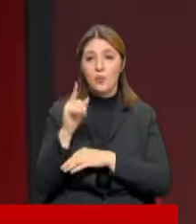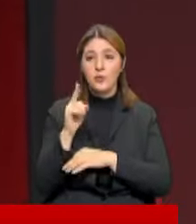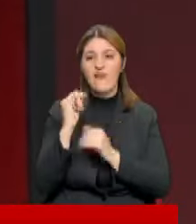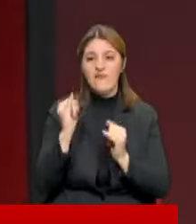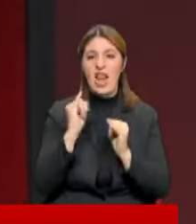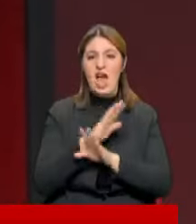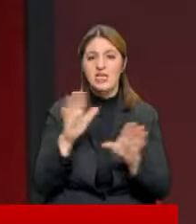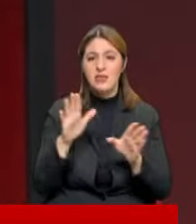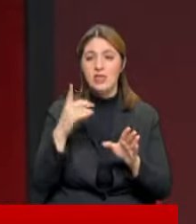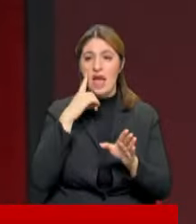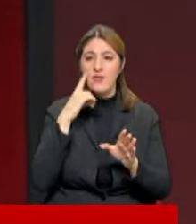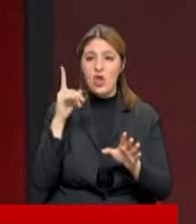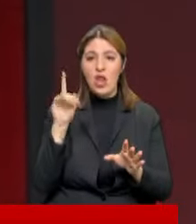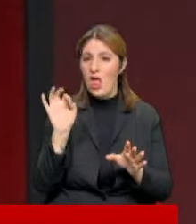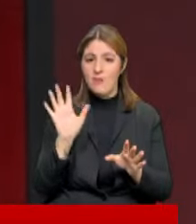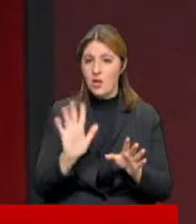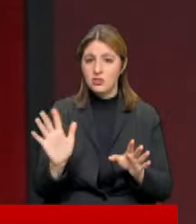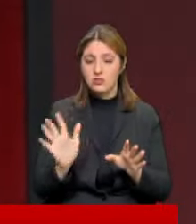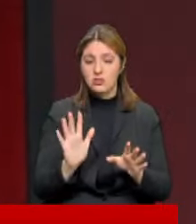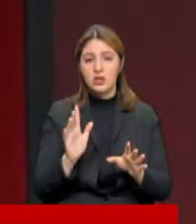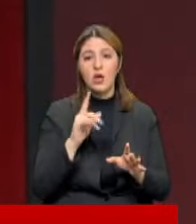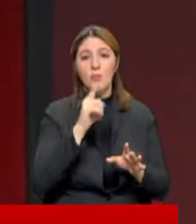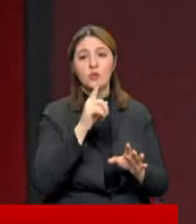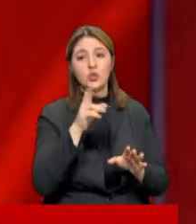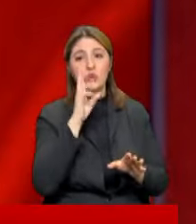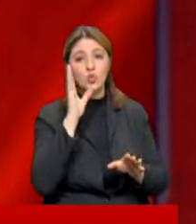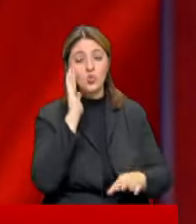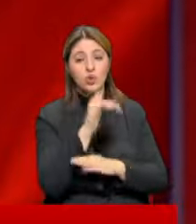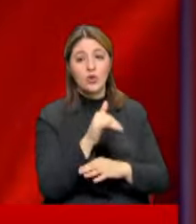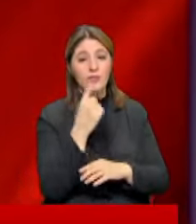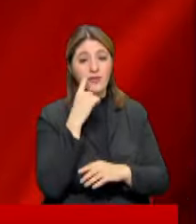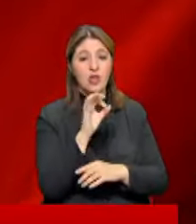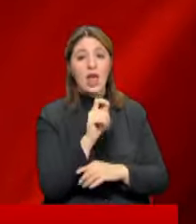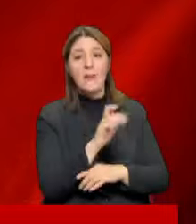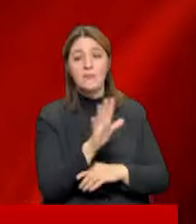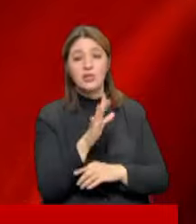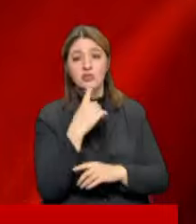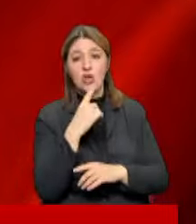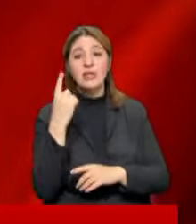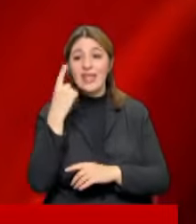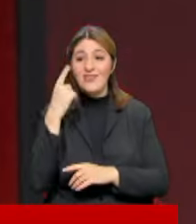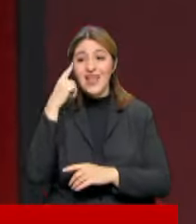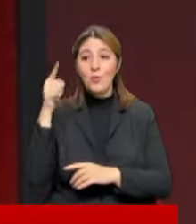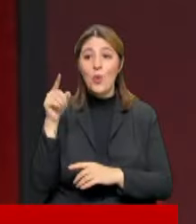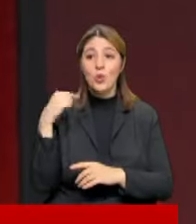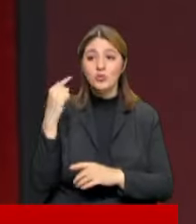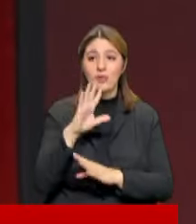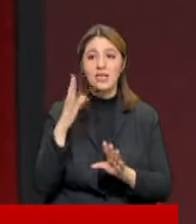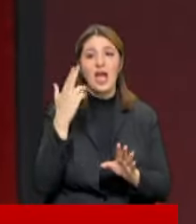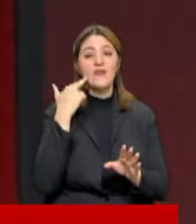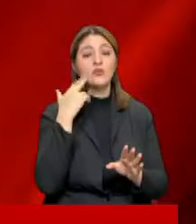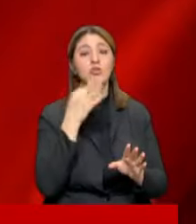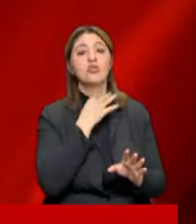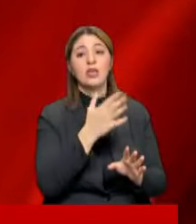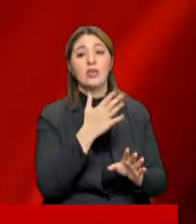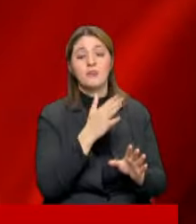bir felakettir bu devlet öyle yapmaz bunun sonu uçurumdur öle yap devlet öyle yapmaz devlet aklı böyle düşünmez efendim çok teşekkür ederim